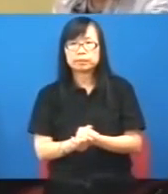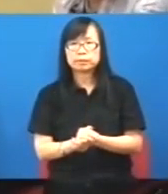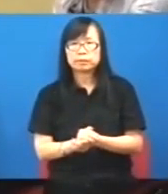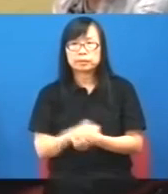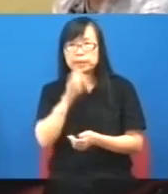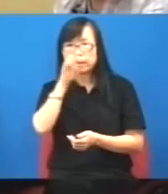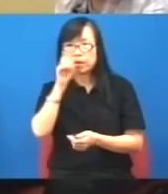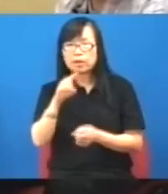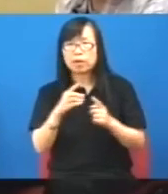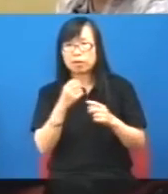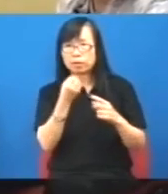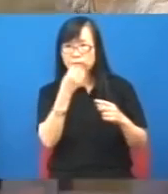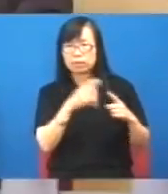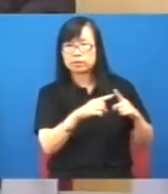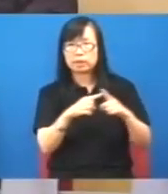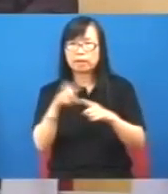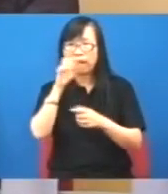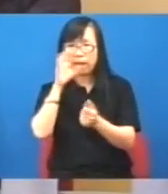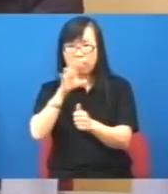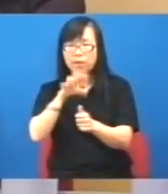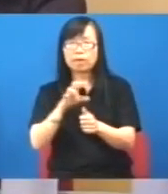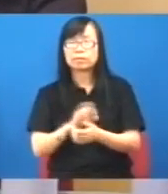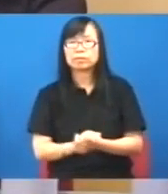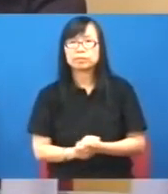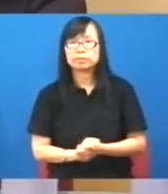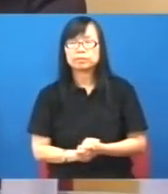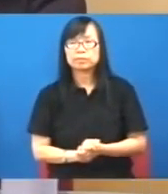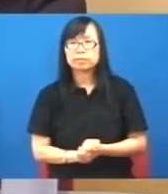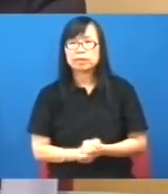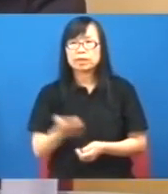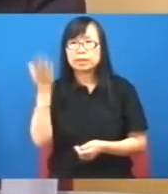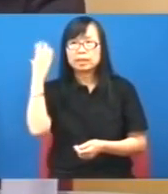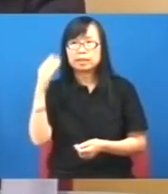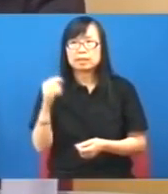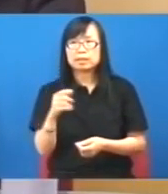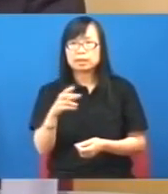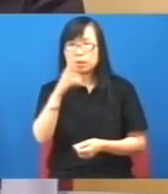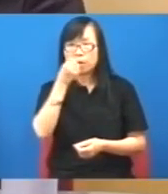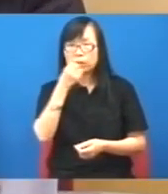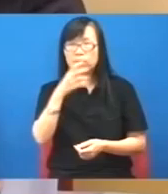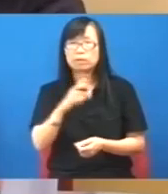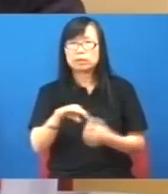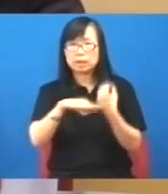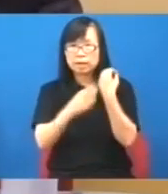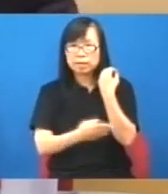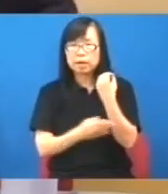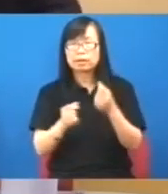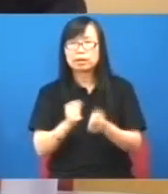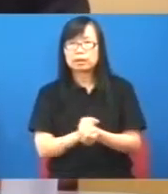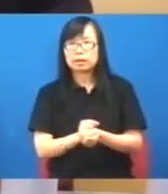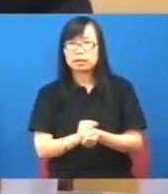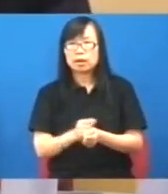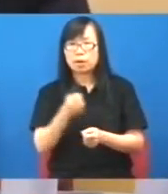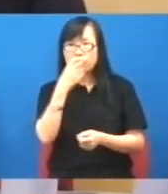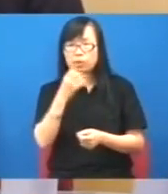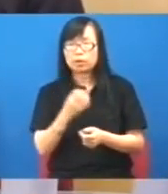或者師姑講啊，即係大家個稱謂都係啦。佢咧就話：喂，你人大呢個香